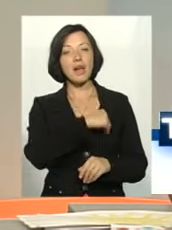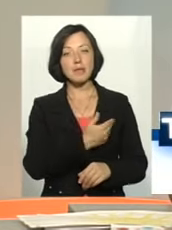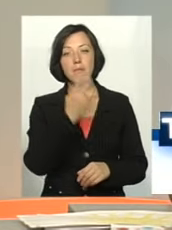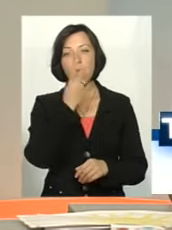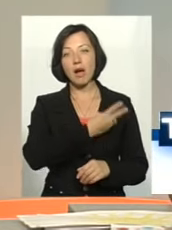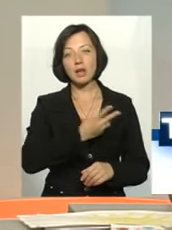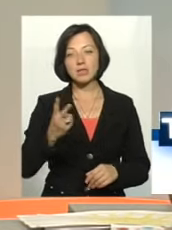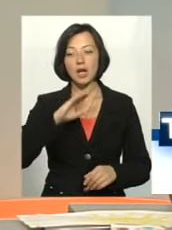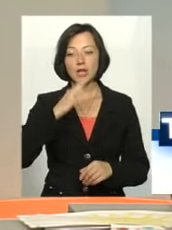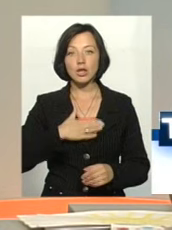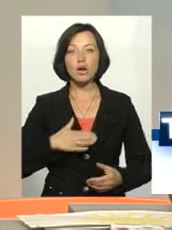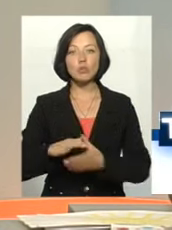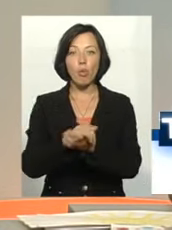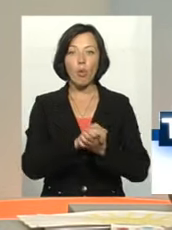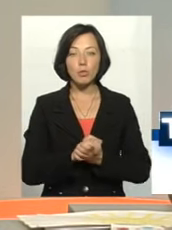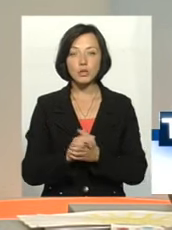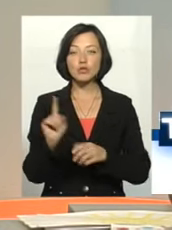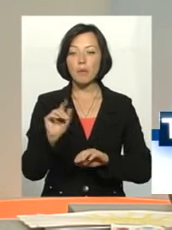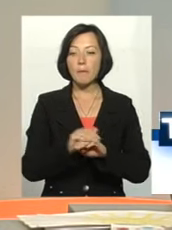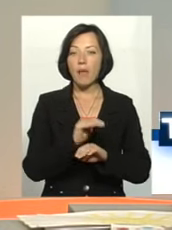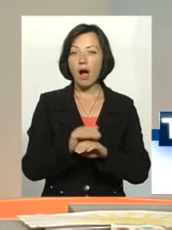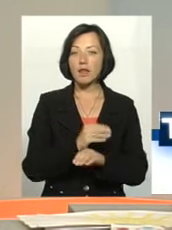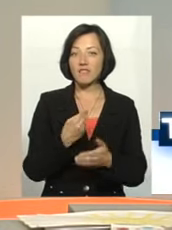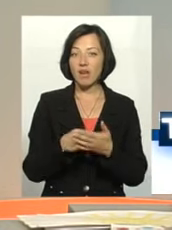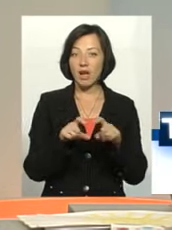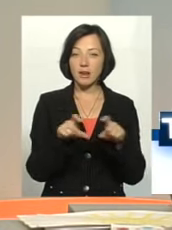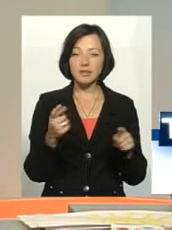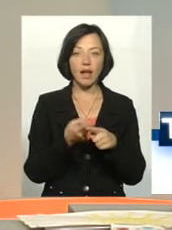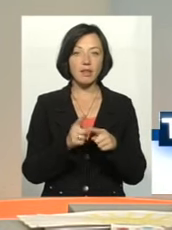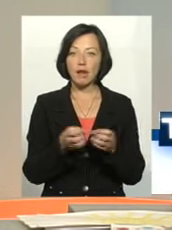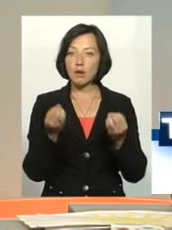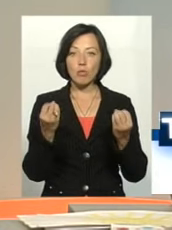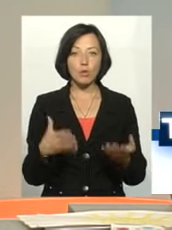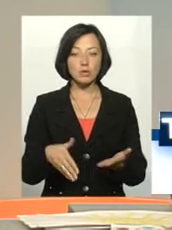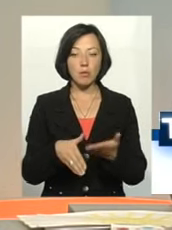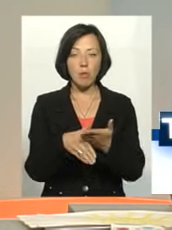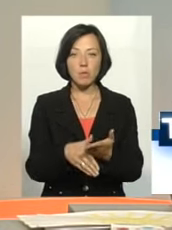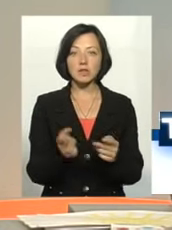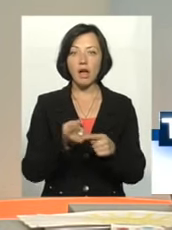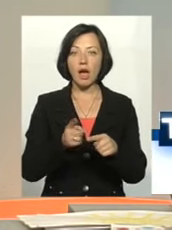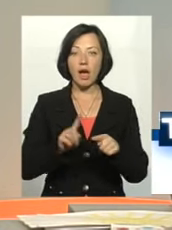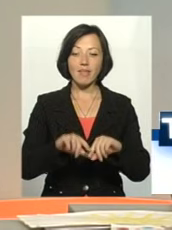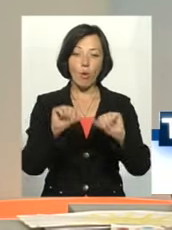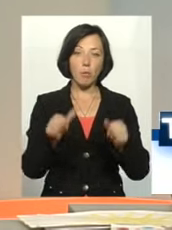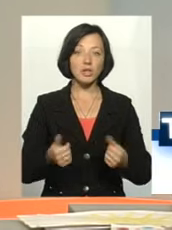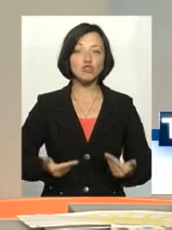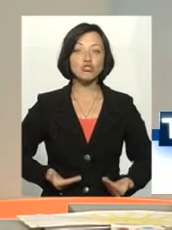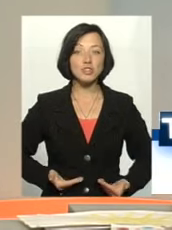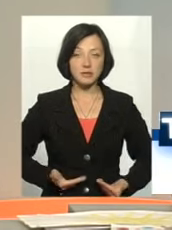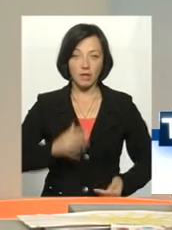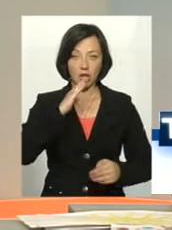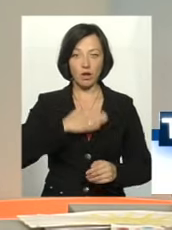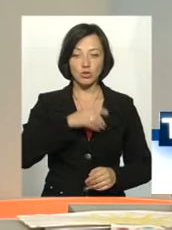показать нашему обществу, что благотворительность – это не просто помощь, это образ жизни наших людей должна стать, так как